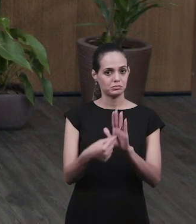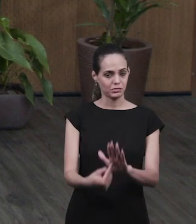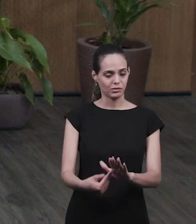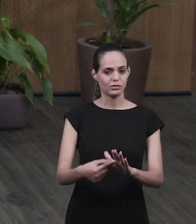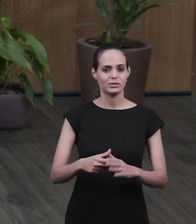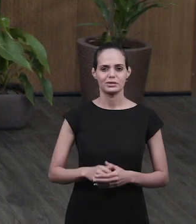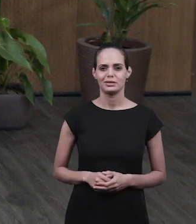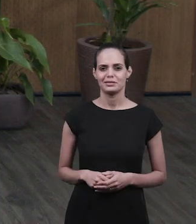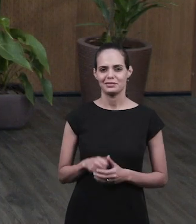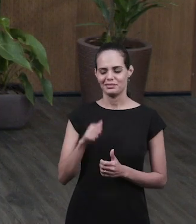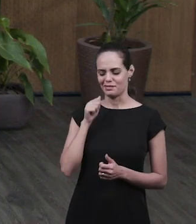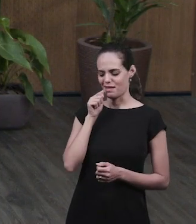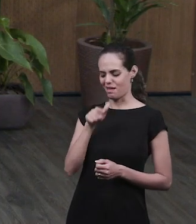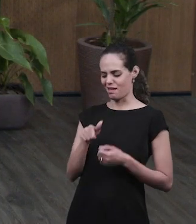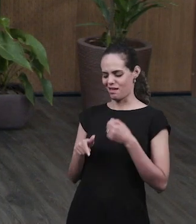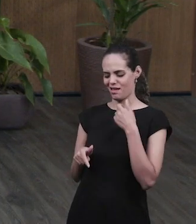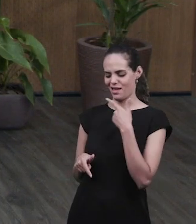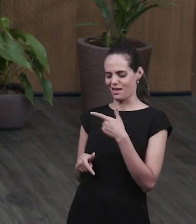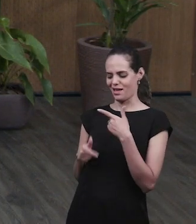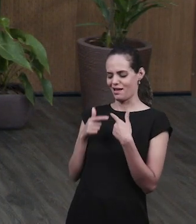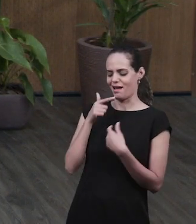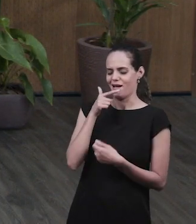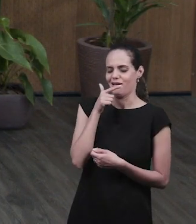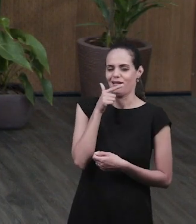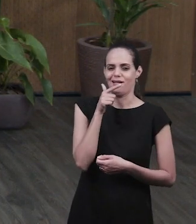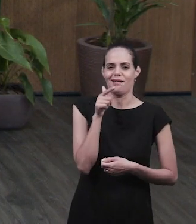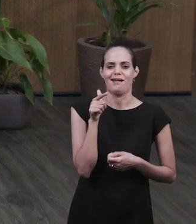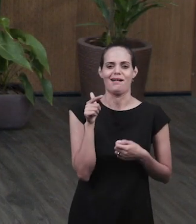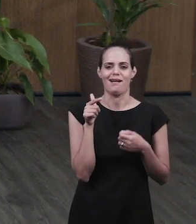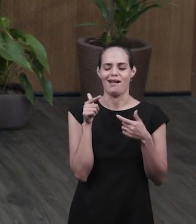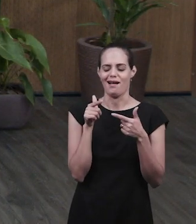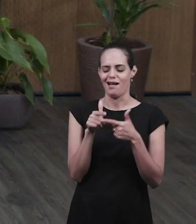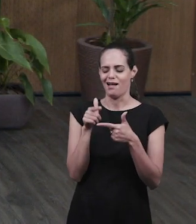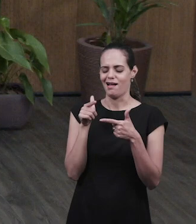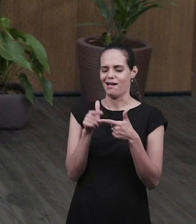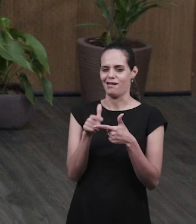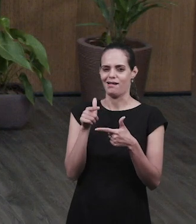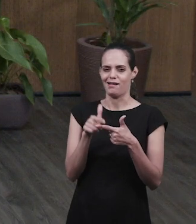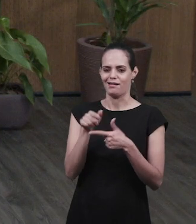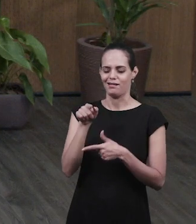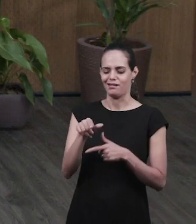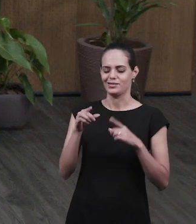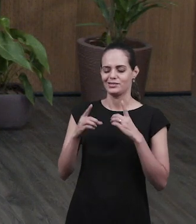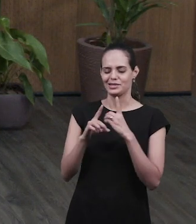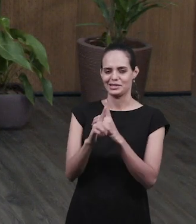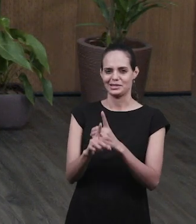Quelques-uns, nous dit la Bible, sont arrivés jusqu'à